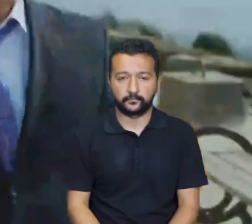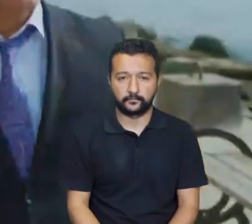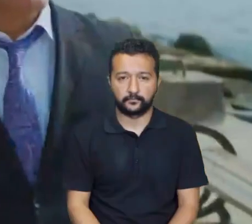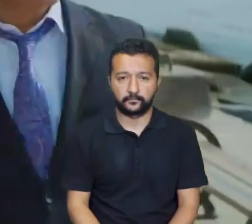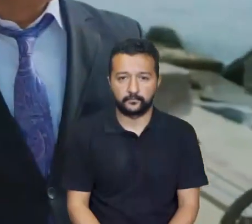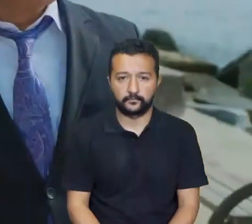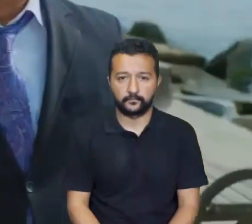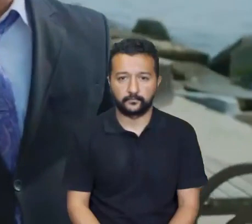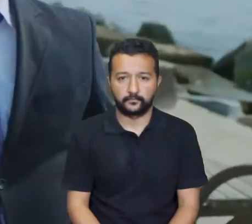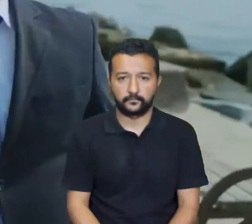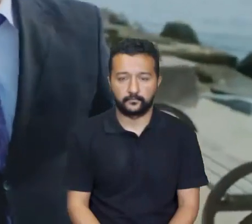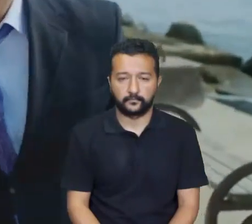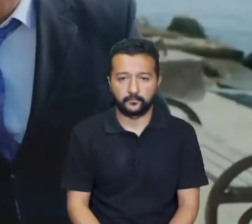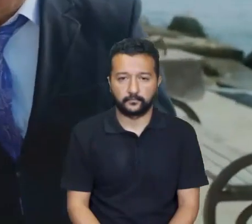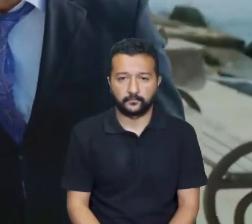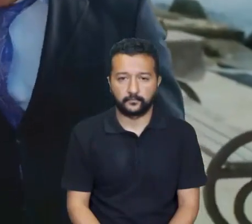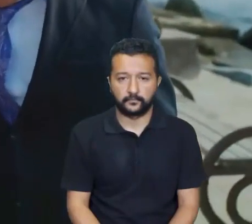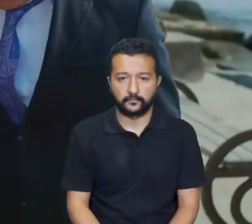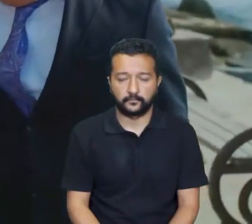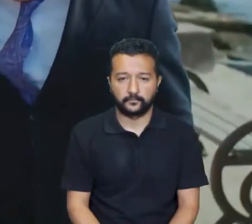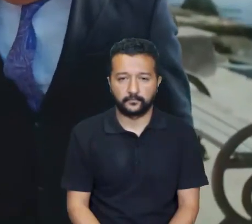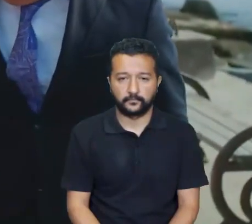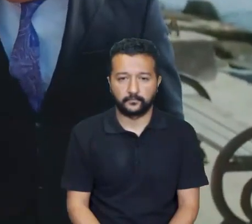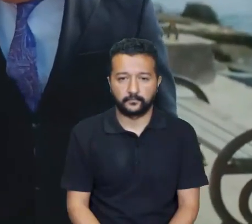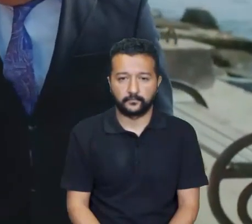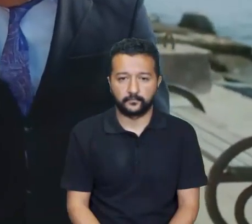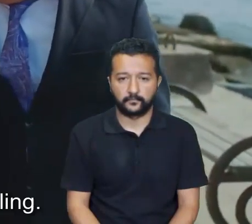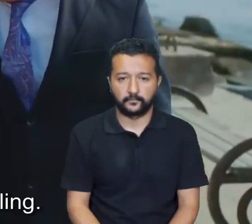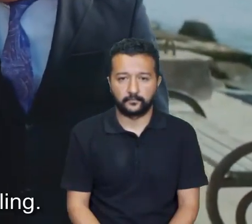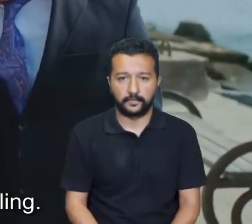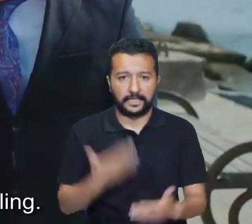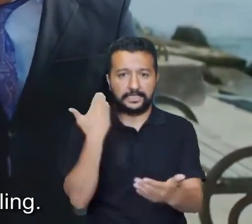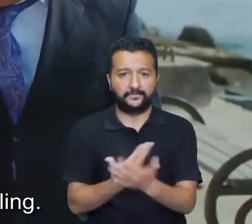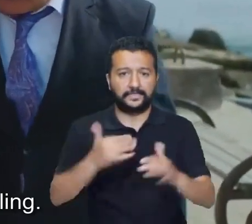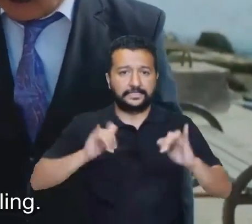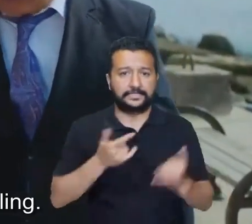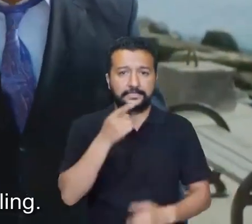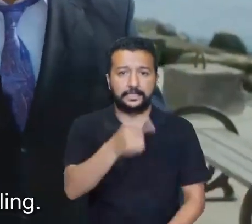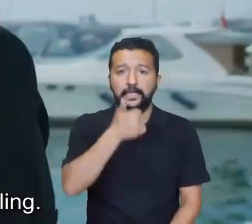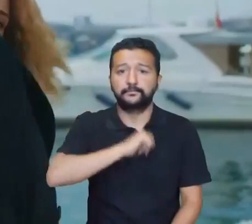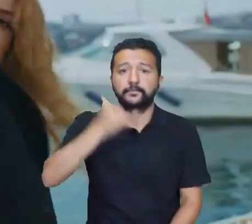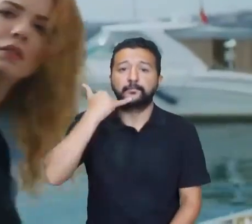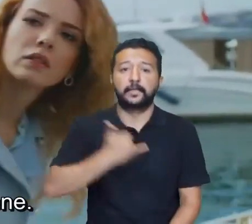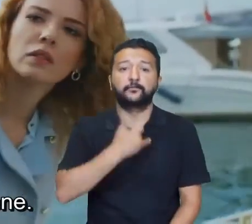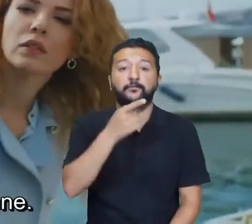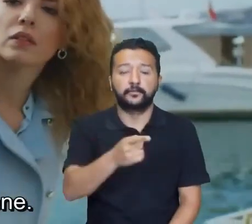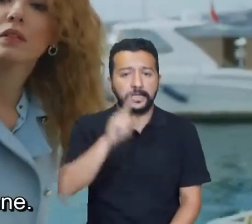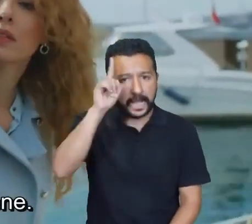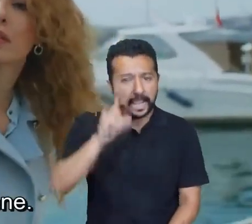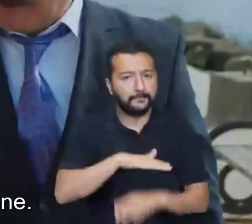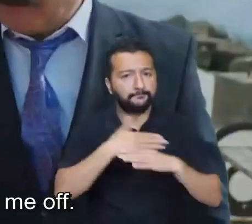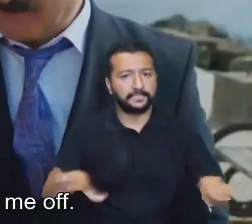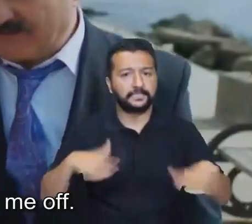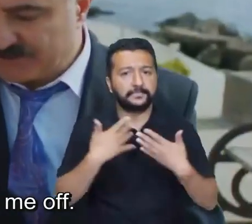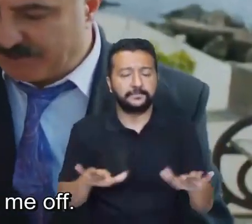sıralı. Çalan Şener'in telefonu. Ayşe'nin kolundan çıkıp baktı. Eyvah. Abim arıyor. Allah